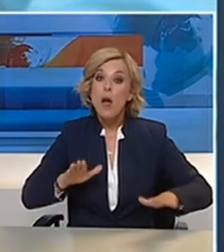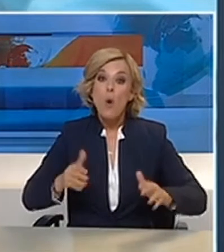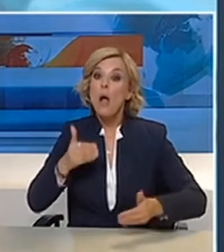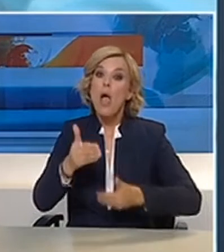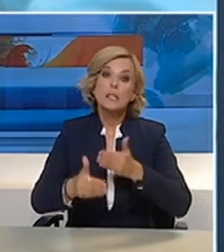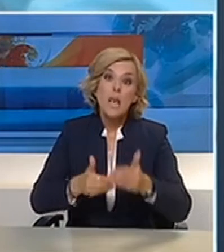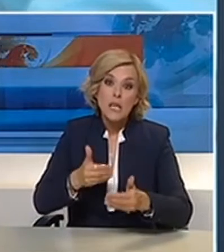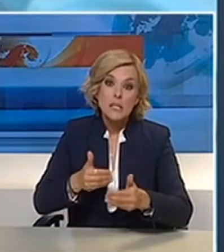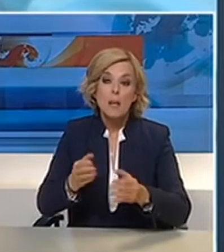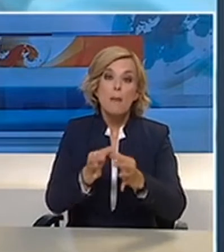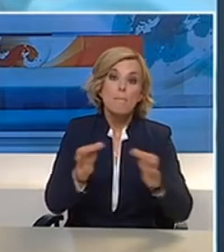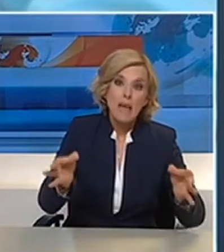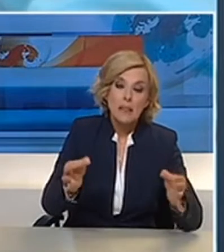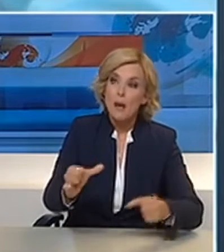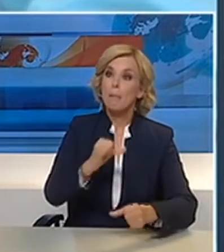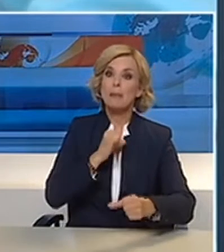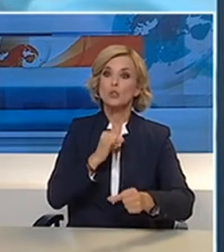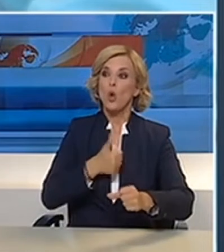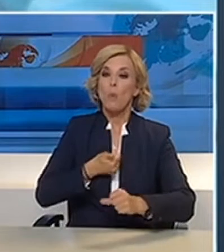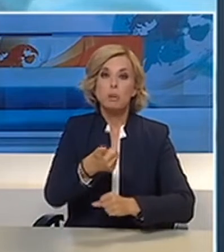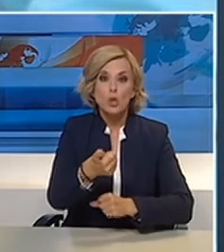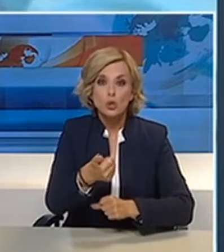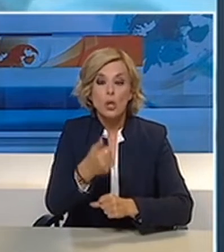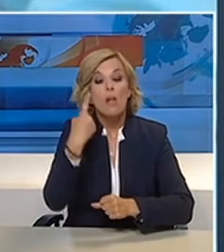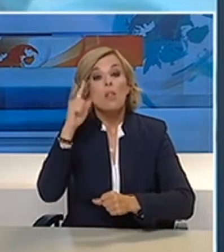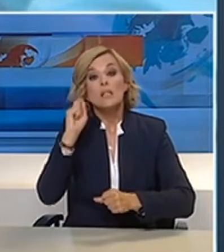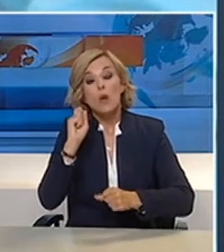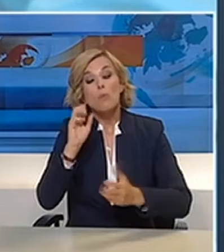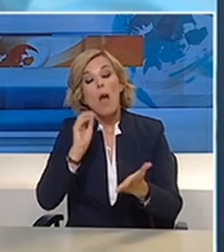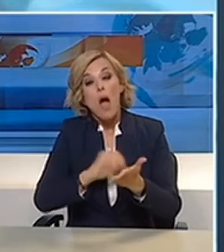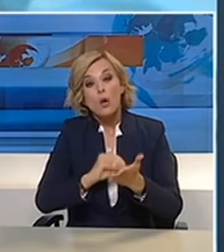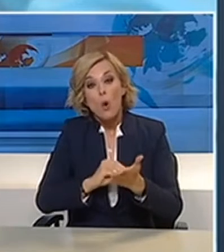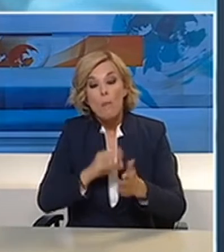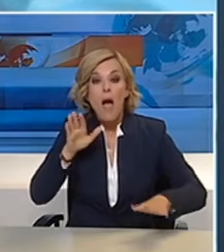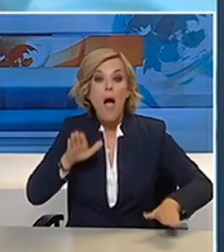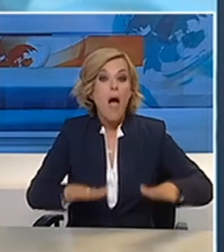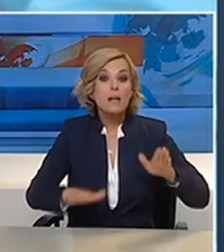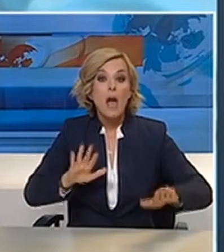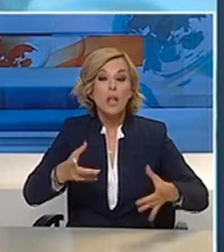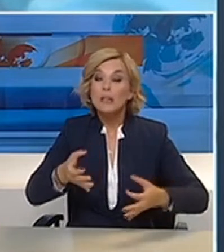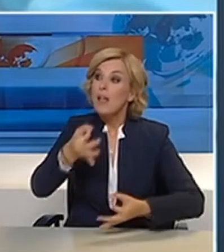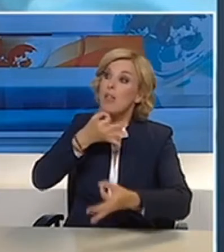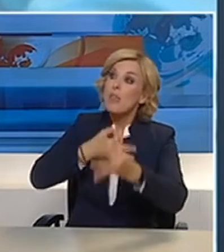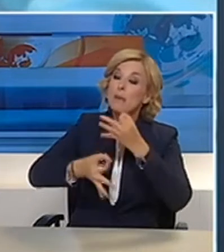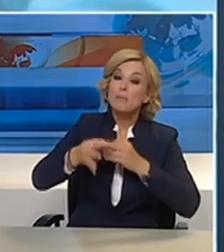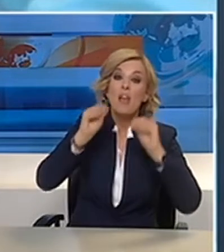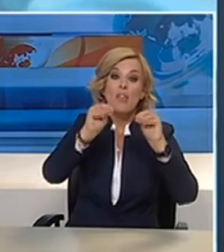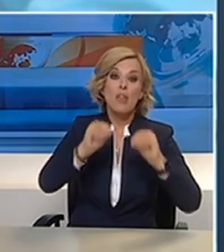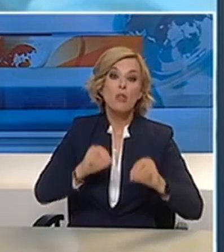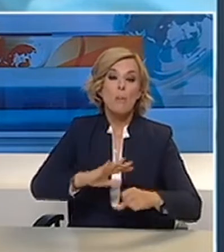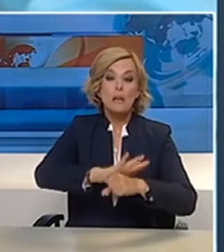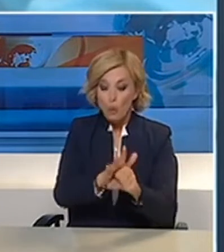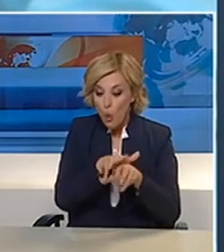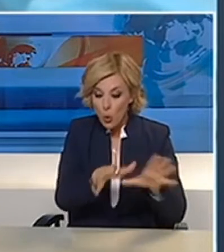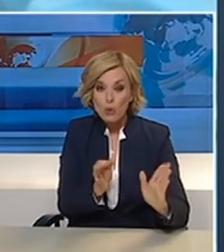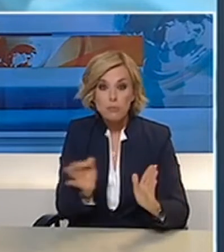πατάμε φρένο, είτε να επιστρέφουμε στη λήψη κάποιων περιοριστικών μέτρων εφόσον προκύπτουν επιδημιολογικά δεδομένα. Δεδομένα τα οποία θα